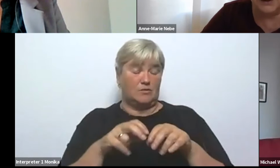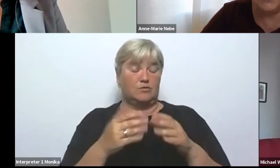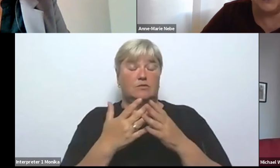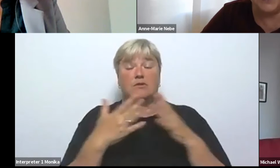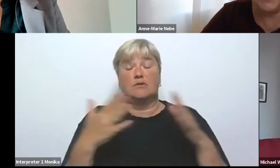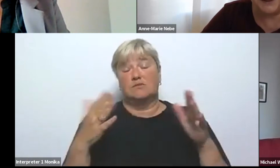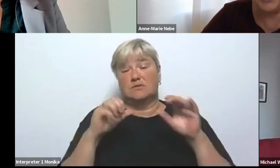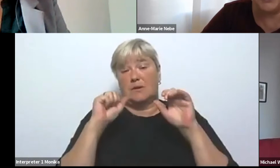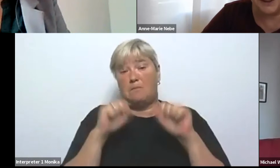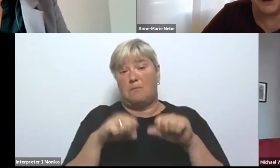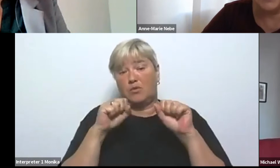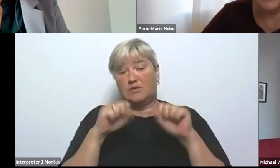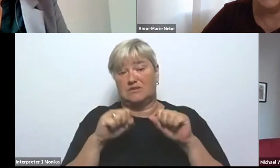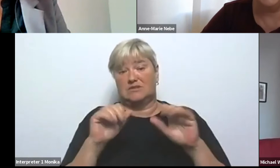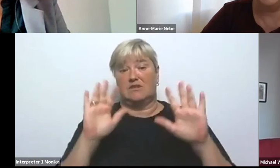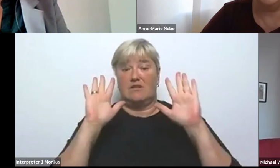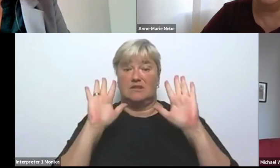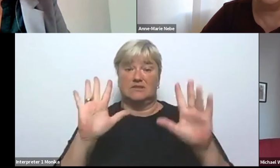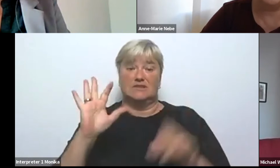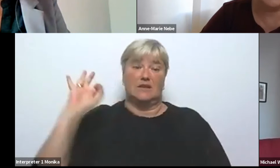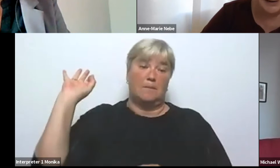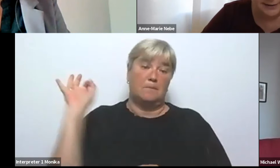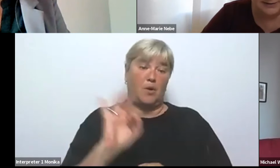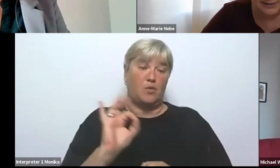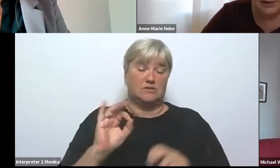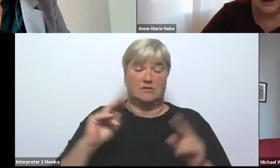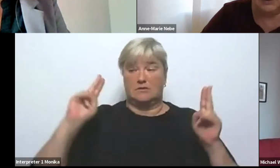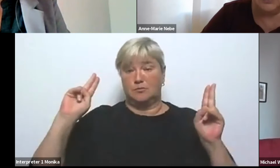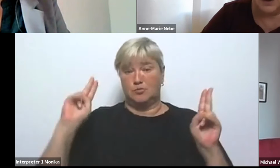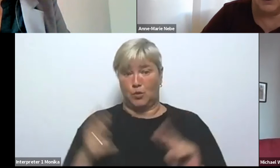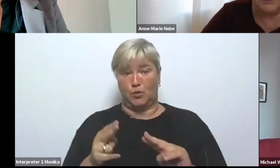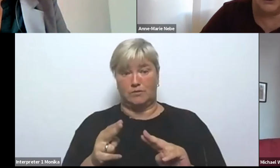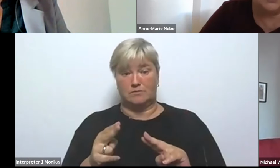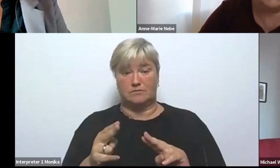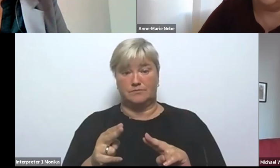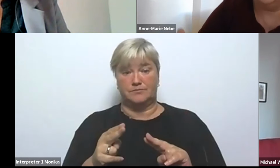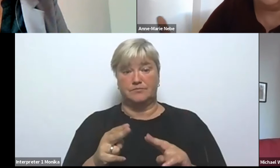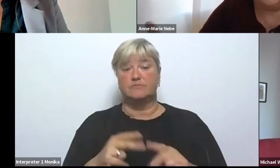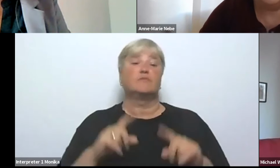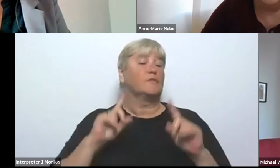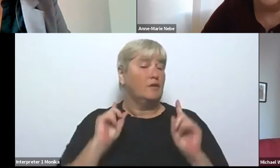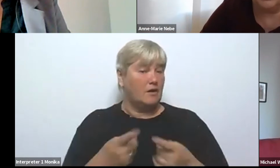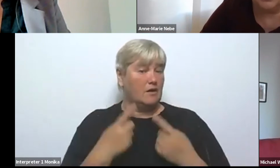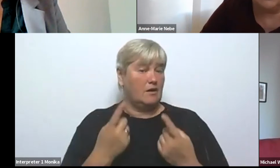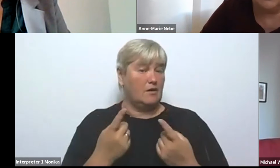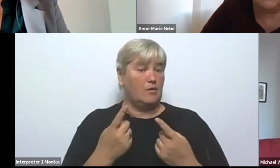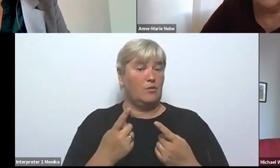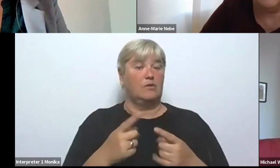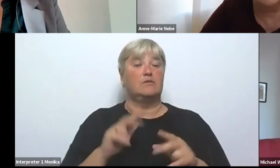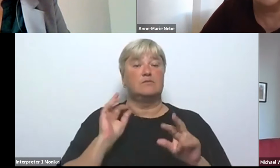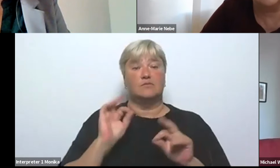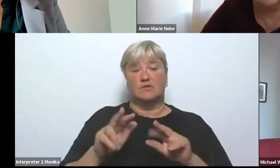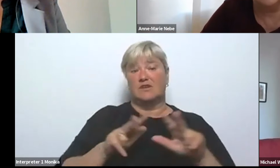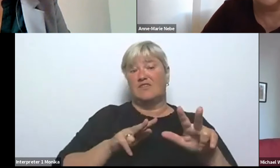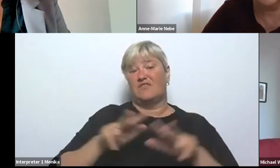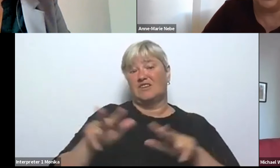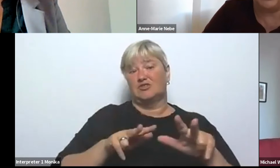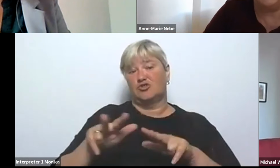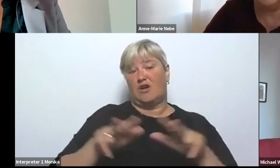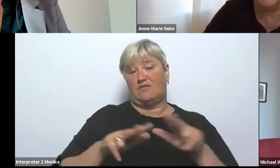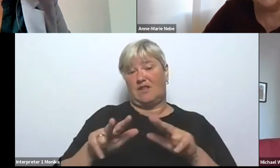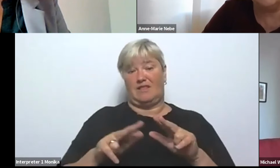Riesenpotenzial, diese 10% zu verkleinern und damit natürlich ein absolutes wirtschaftliches Impact.